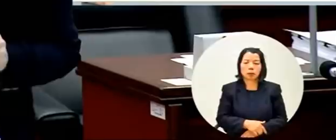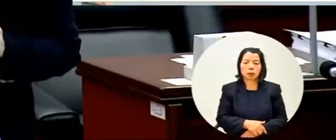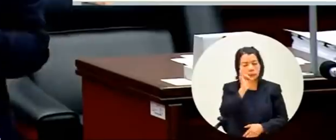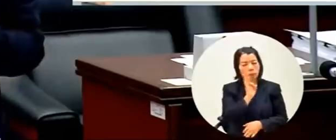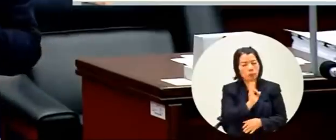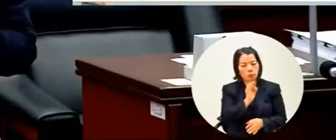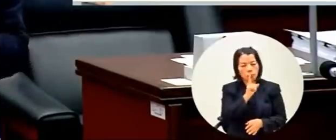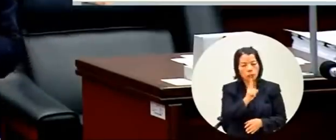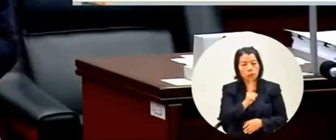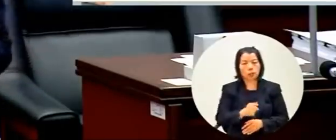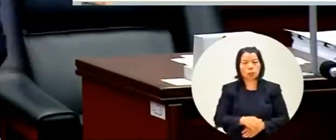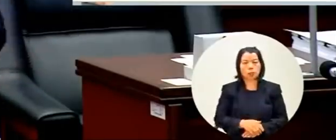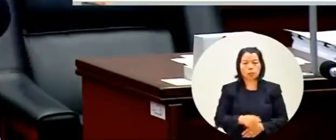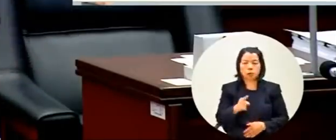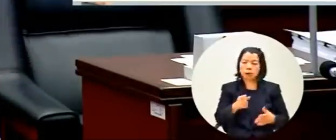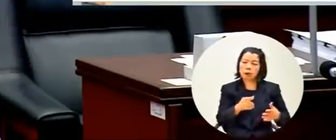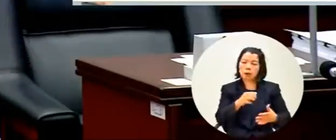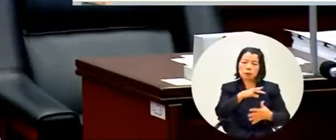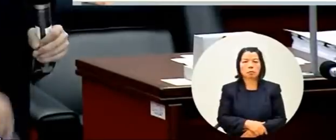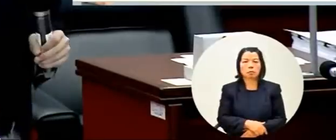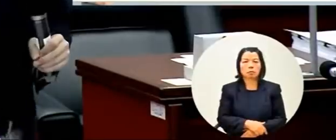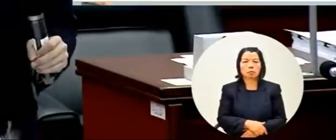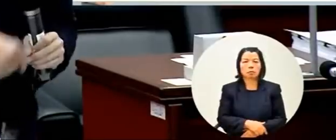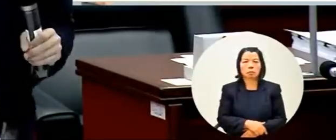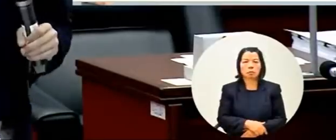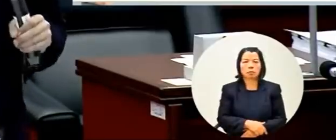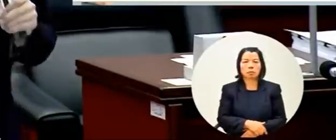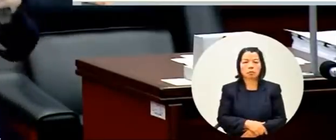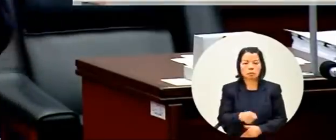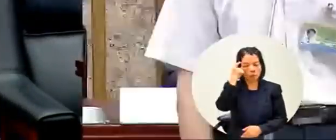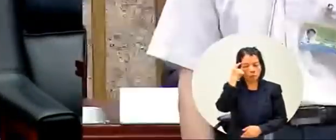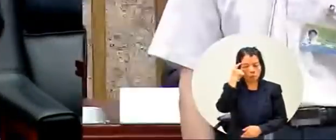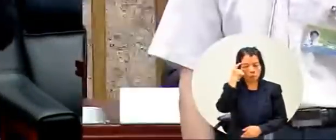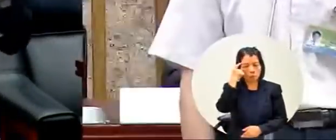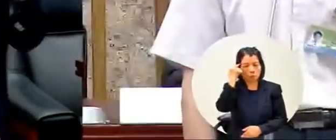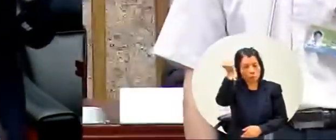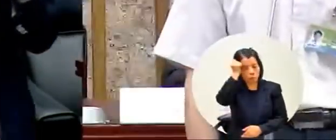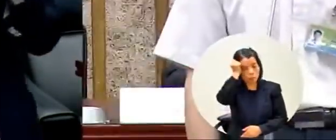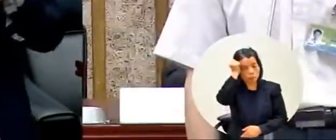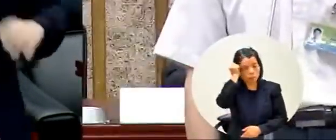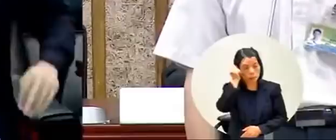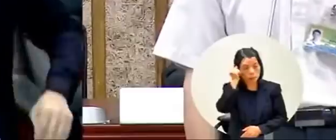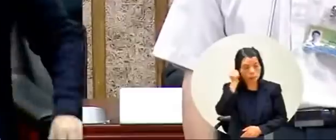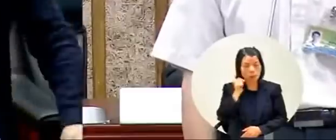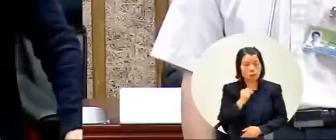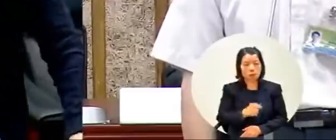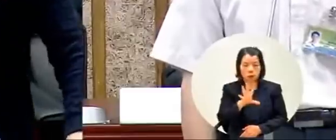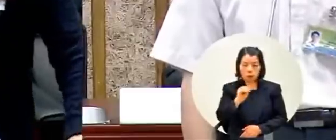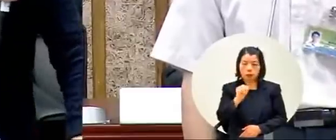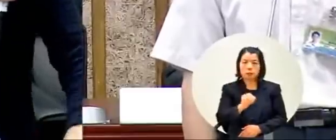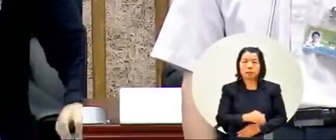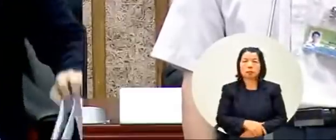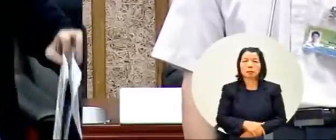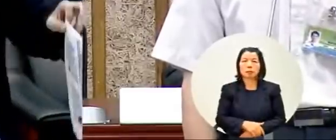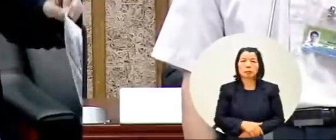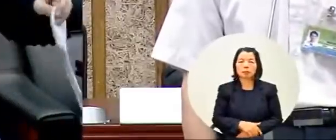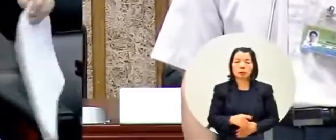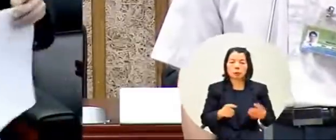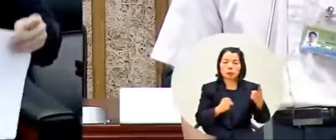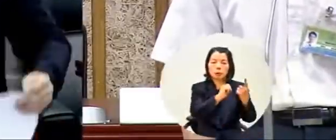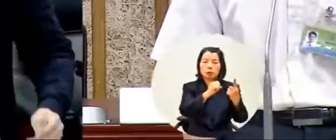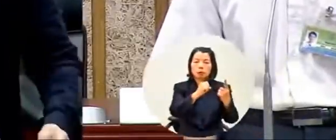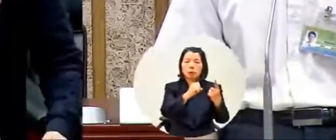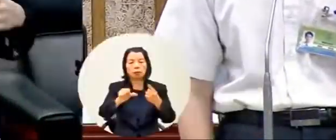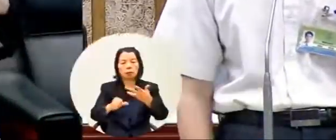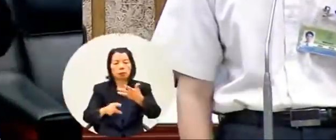的说它不符合政策需要。这个你想起来了吗？你想起来有这一段历史了吗？局长， 有，那个105年